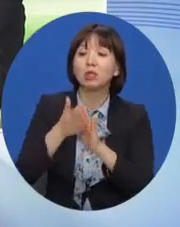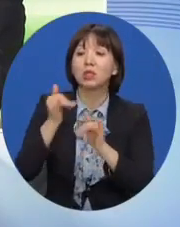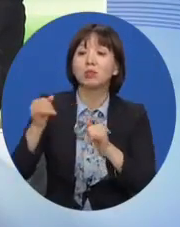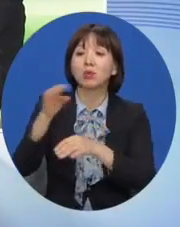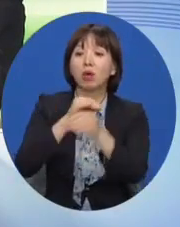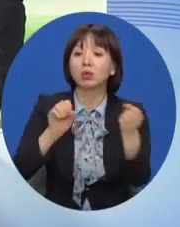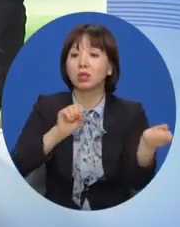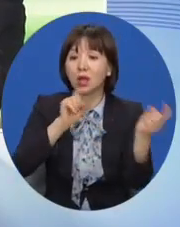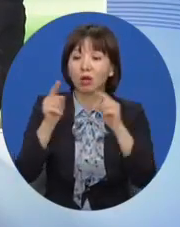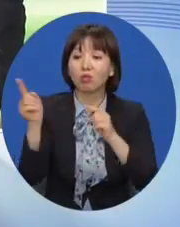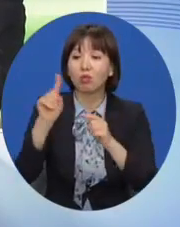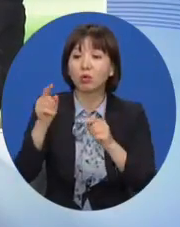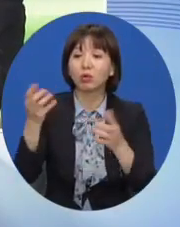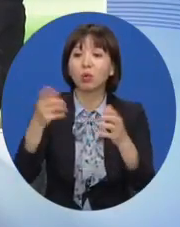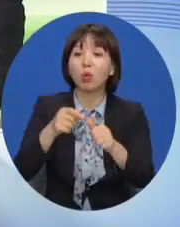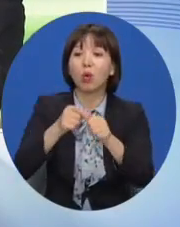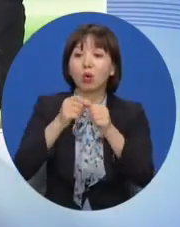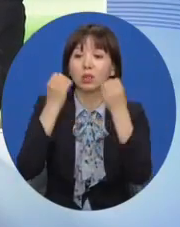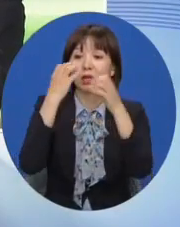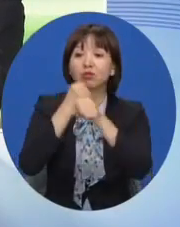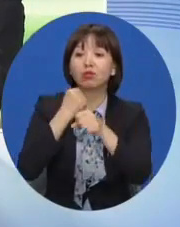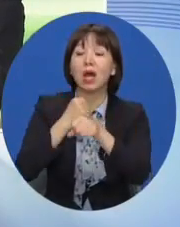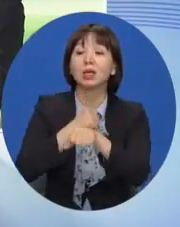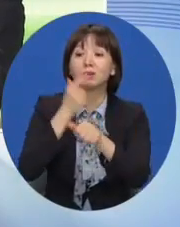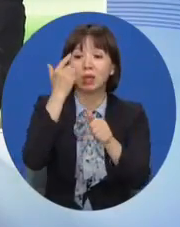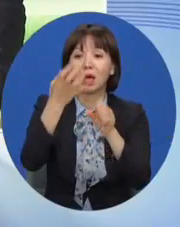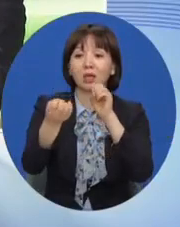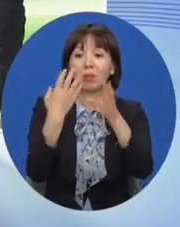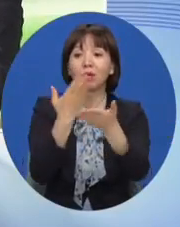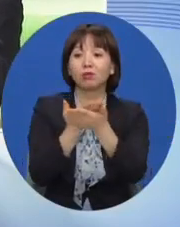살리고 무엇으로 고용 창출하겠습니까? 거기에 대한 답변을 주시죠.